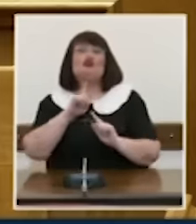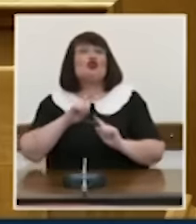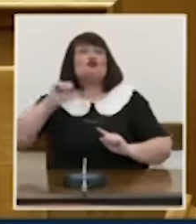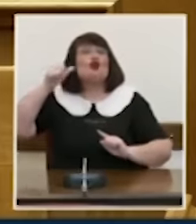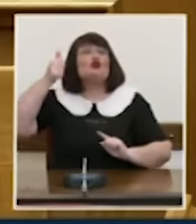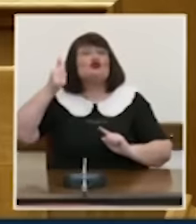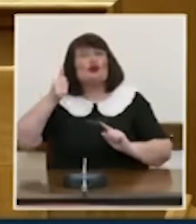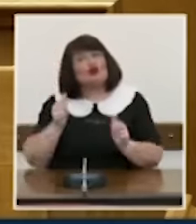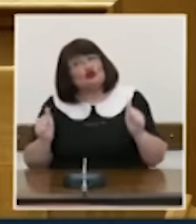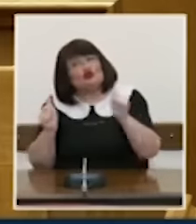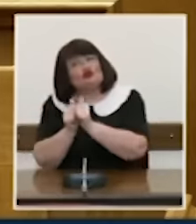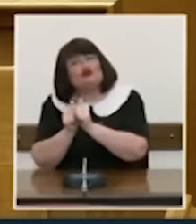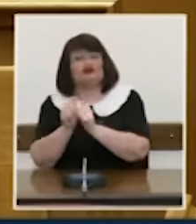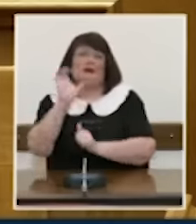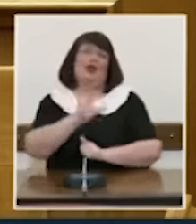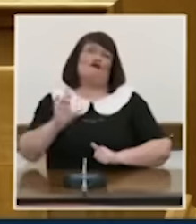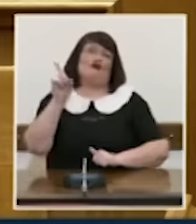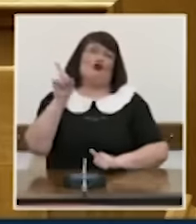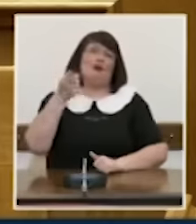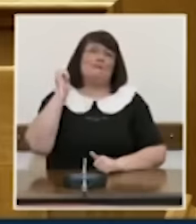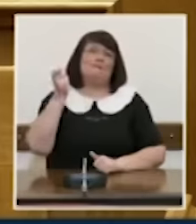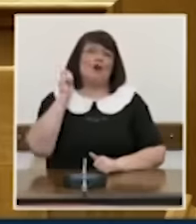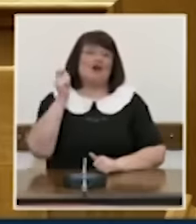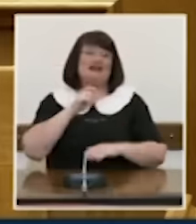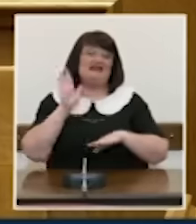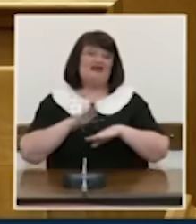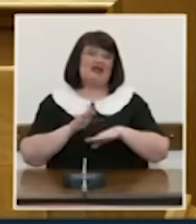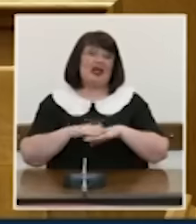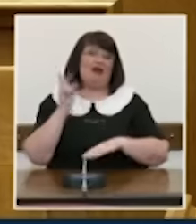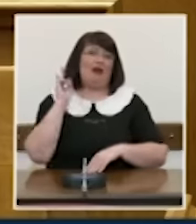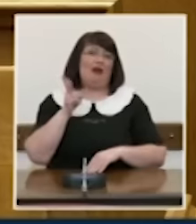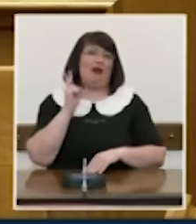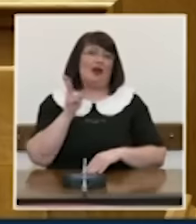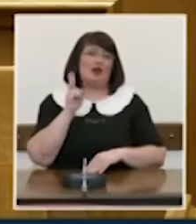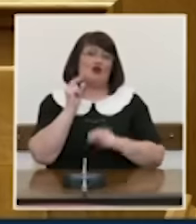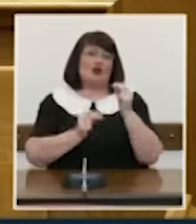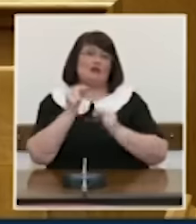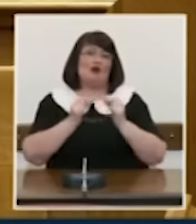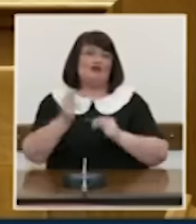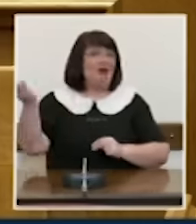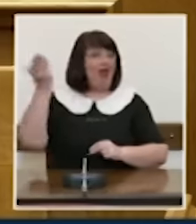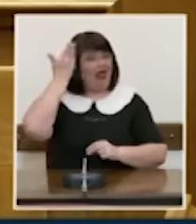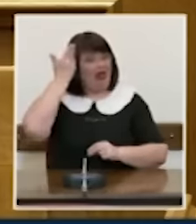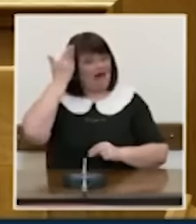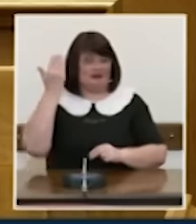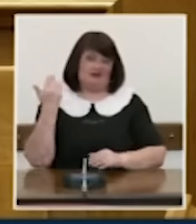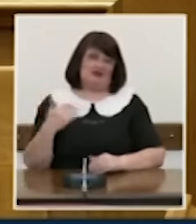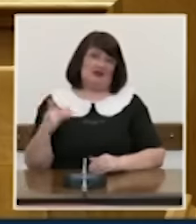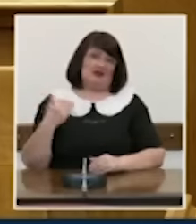πολιτική της οποίας είναι απολύτως ένοχη και για το πρόβλημα της ακρίβειας. Κύριε